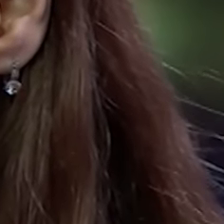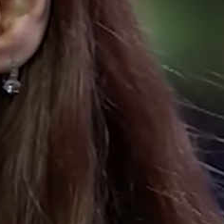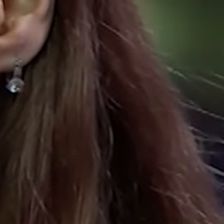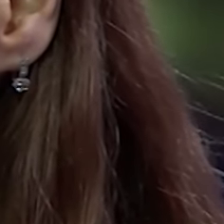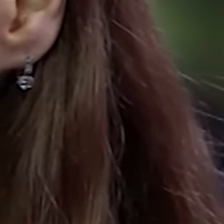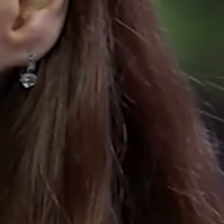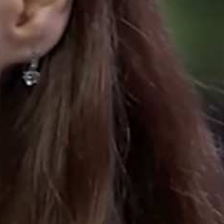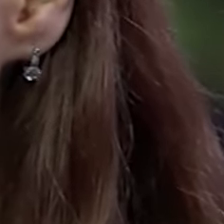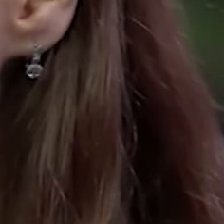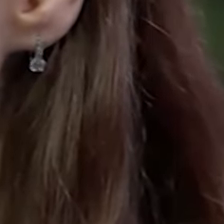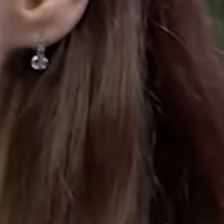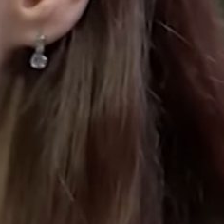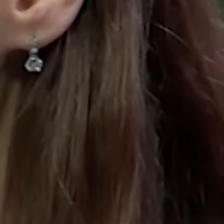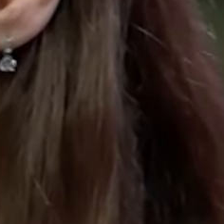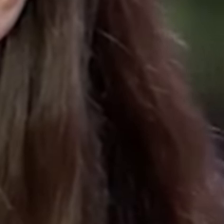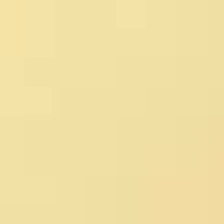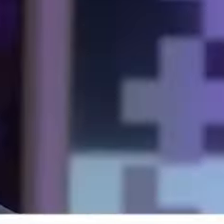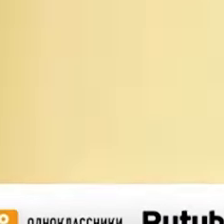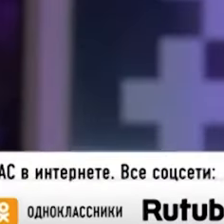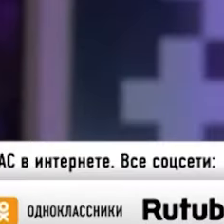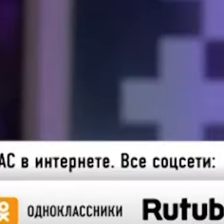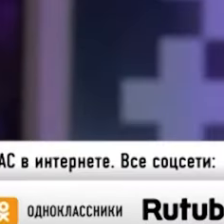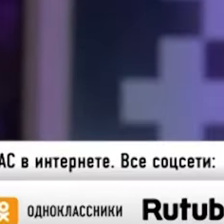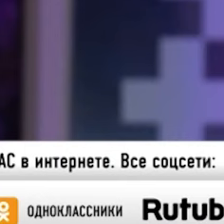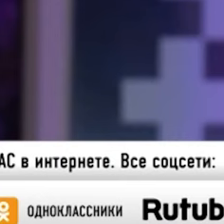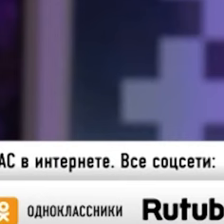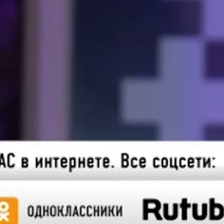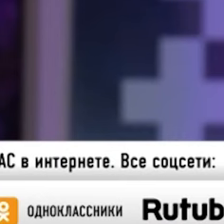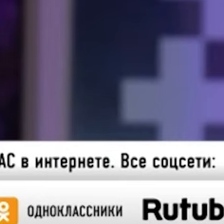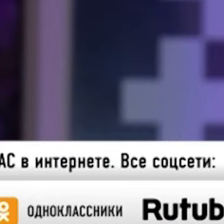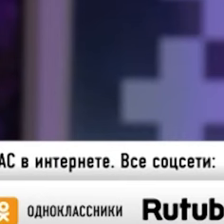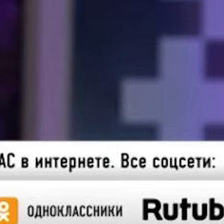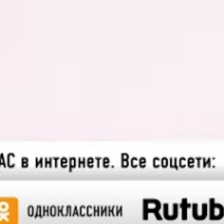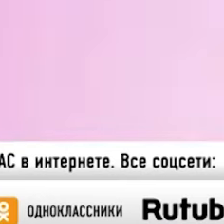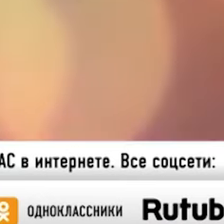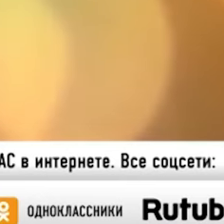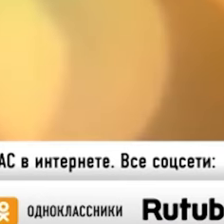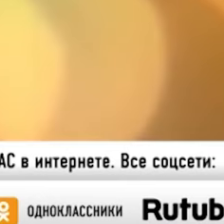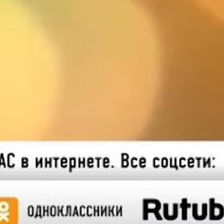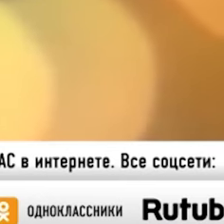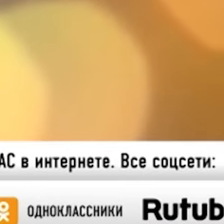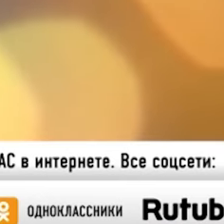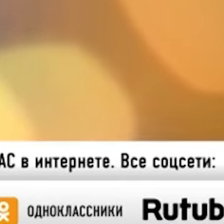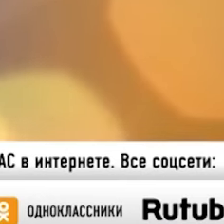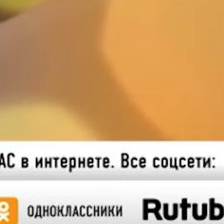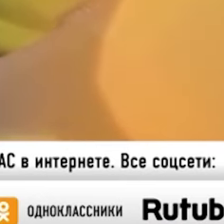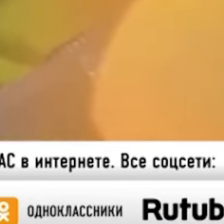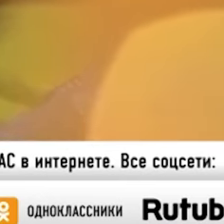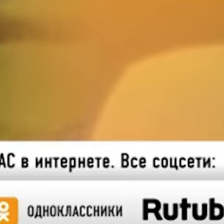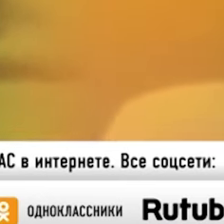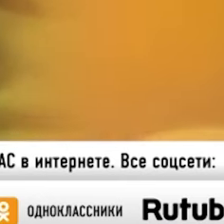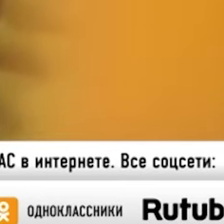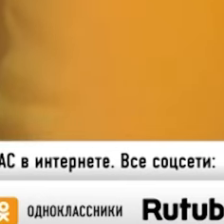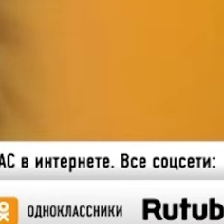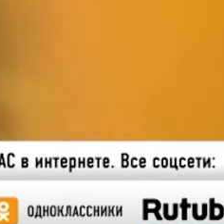Если ваша семья находится на грани развода, верить мужу у меня больше не получается. Если с детьми или